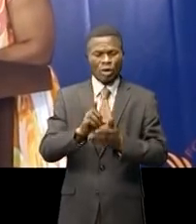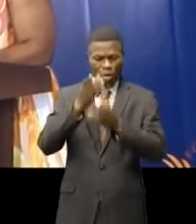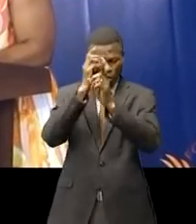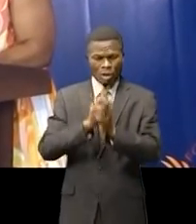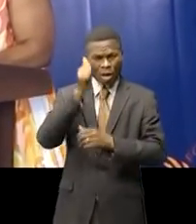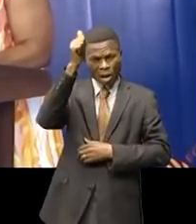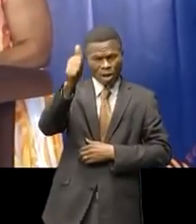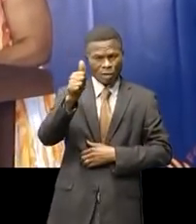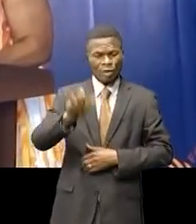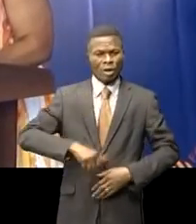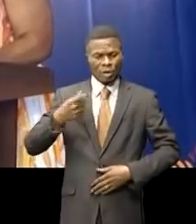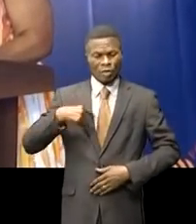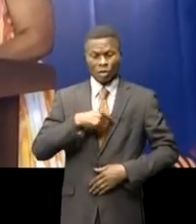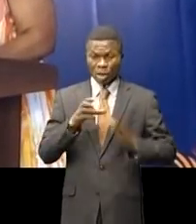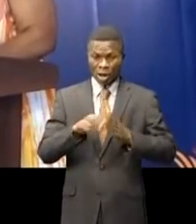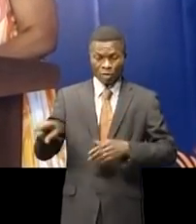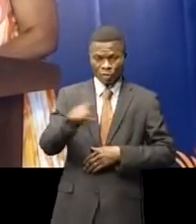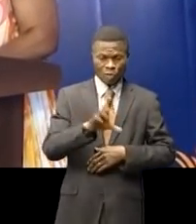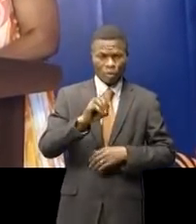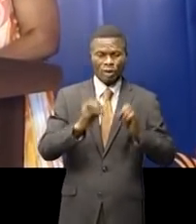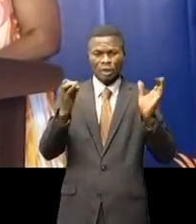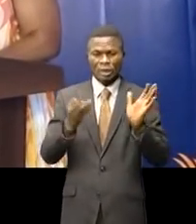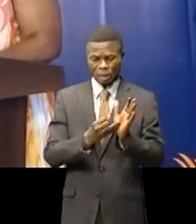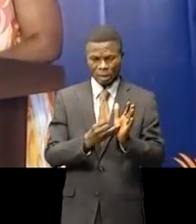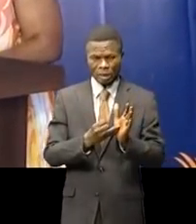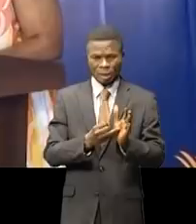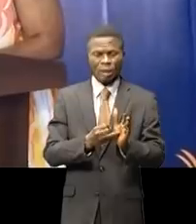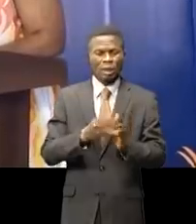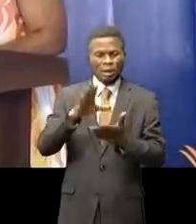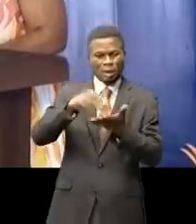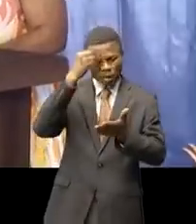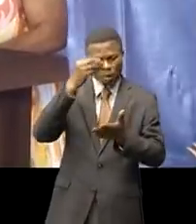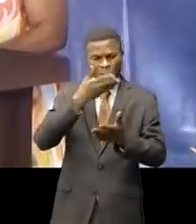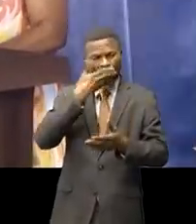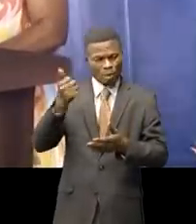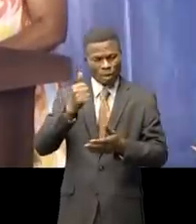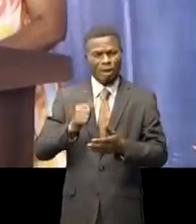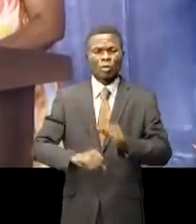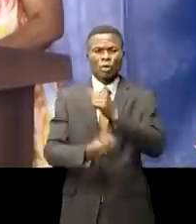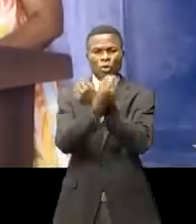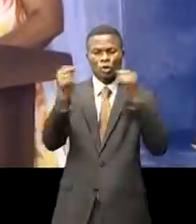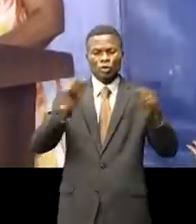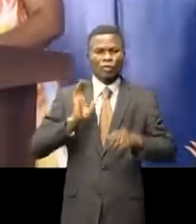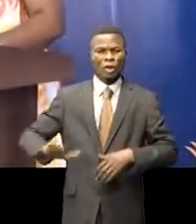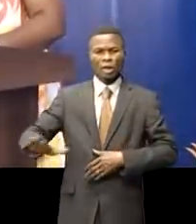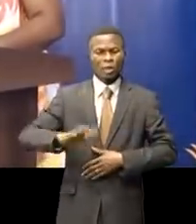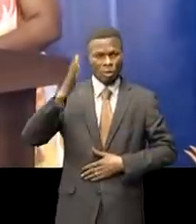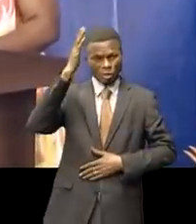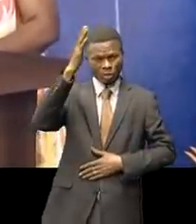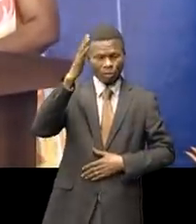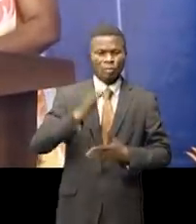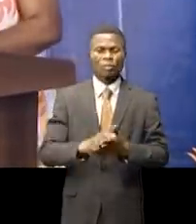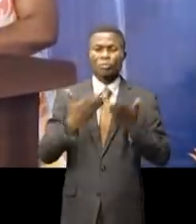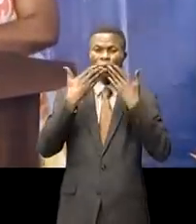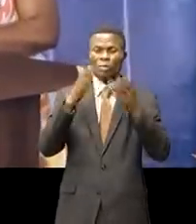est avec vous je fais confiance à un pays encore plus fort je tiens à remercier